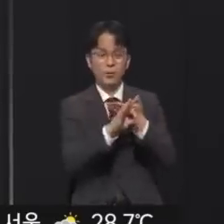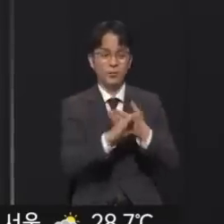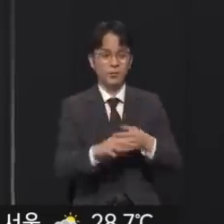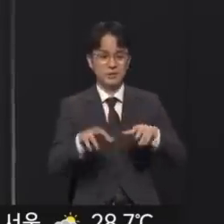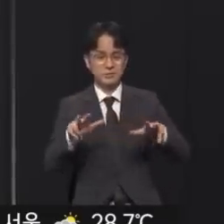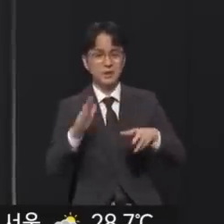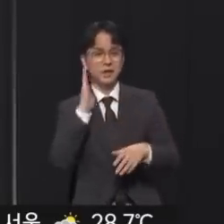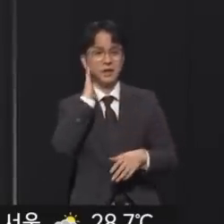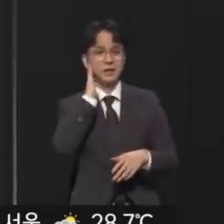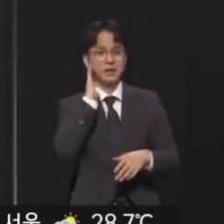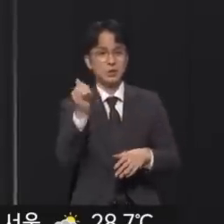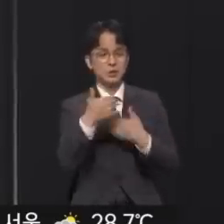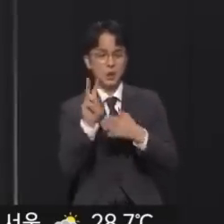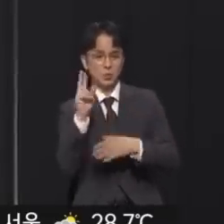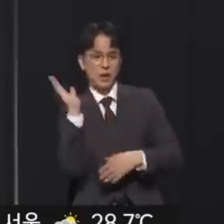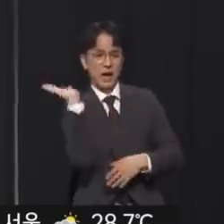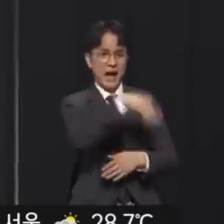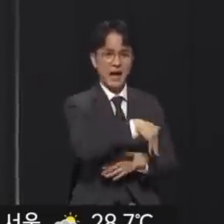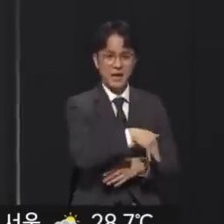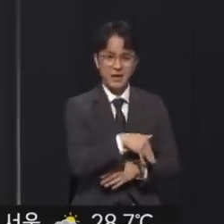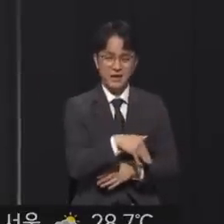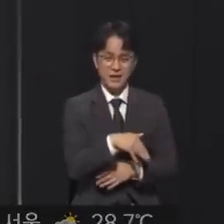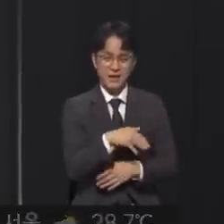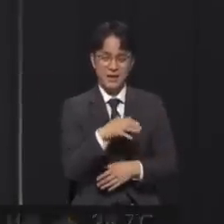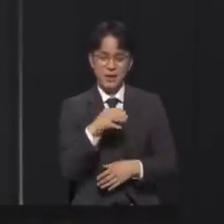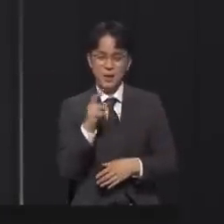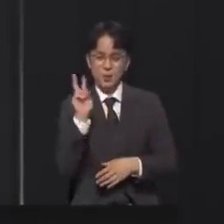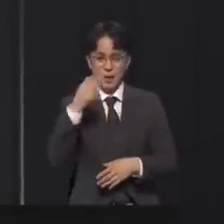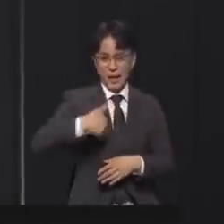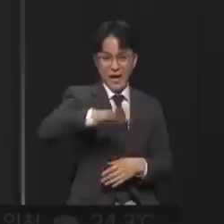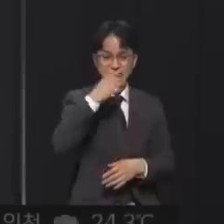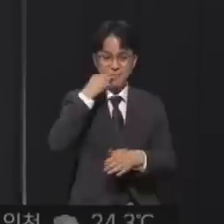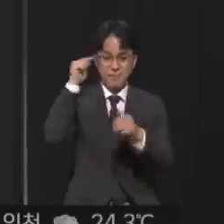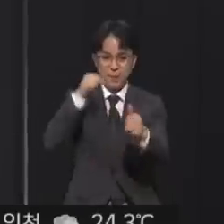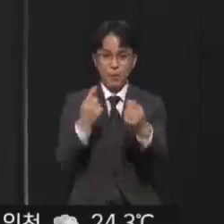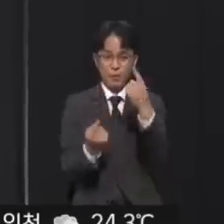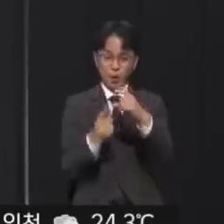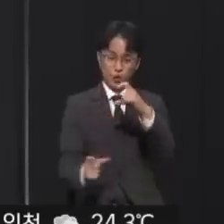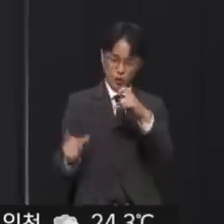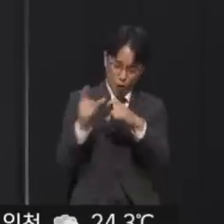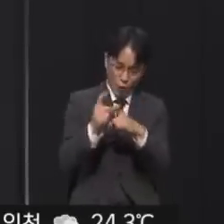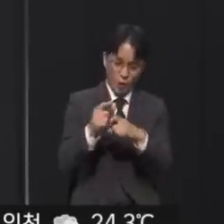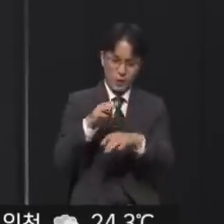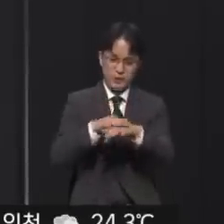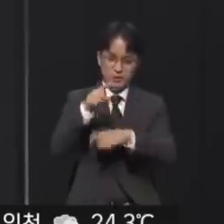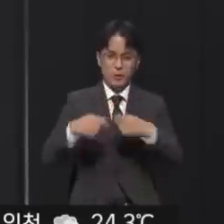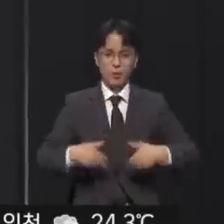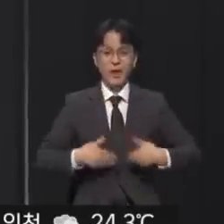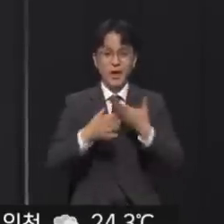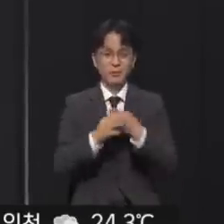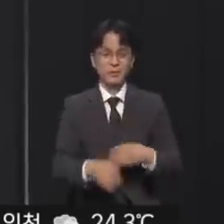그 정도 상황에 엄중 함을 못 느꼈다는 것은 저희 것은 분명히 반성해야 될 유정을 사극이 예 제가